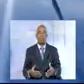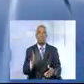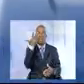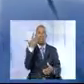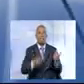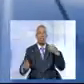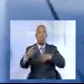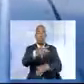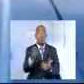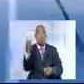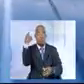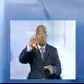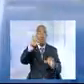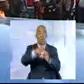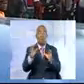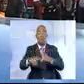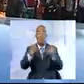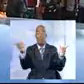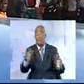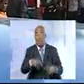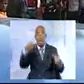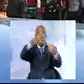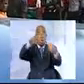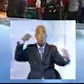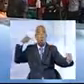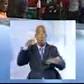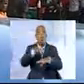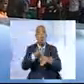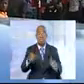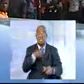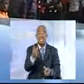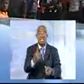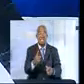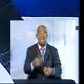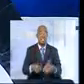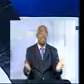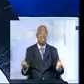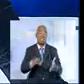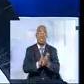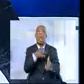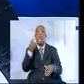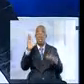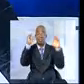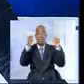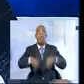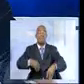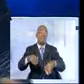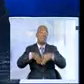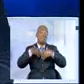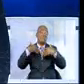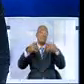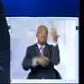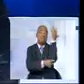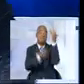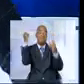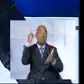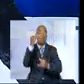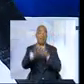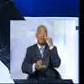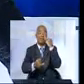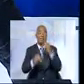L'opposition guinéenne suspecte le pouvoir de vouloir truquer le scrutin. Et